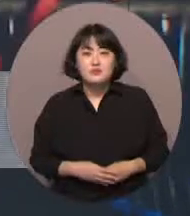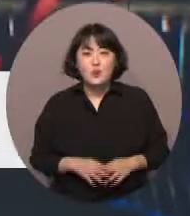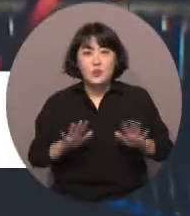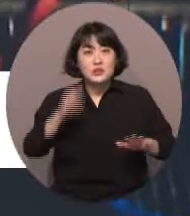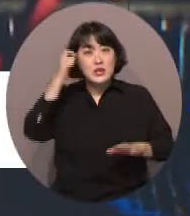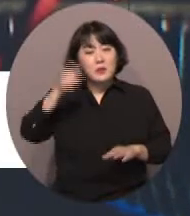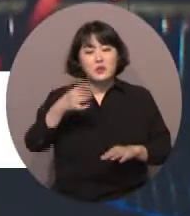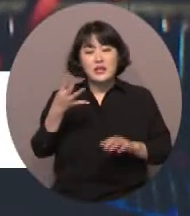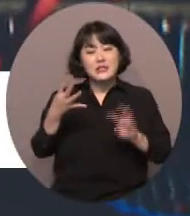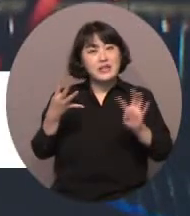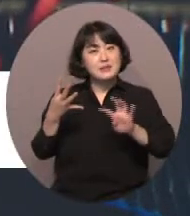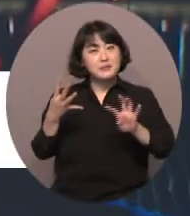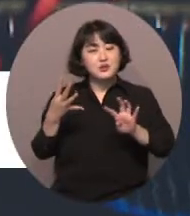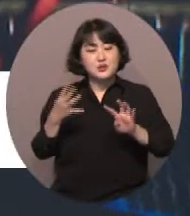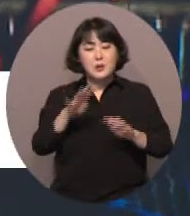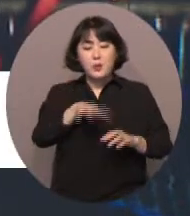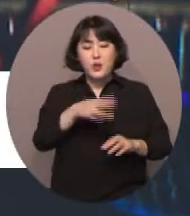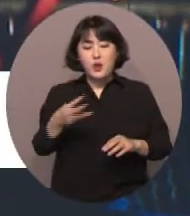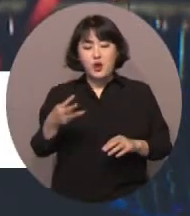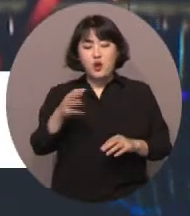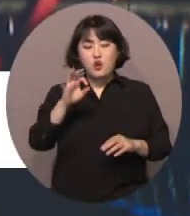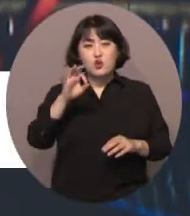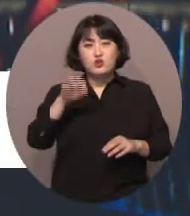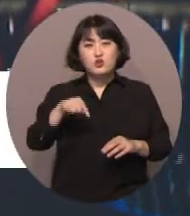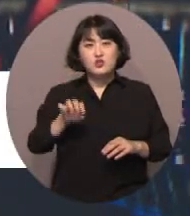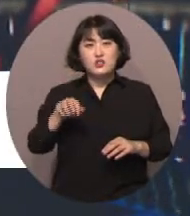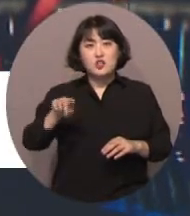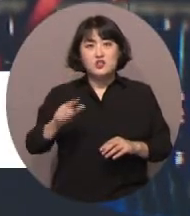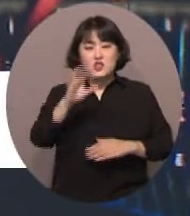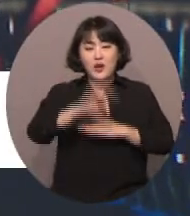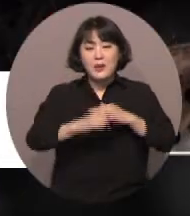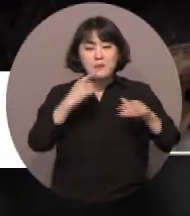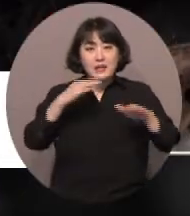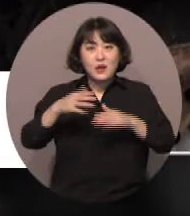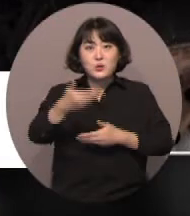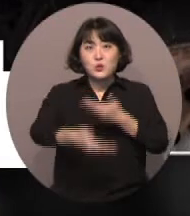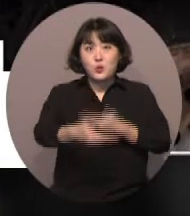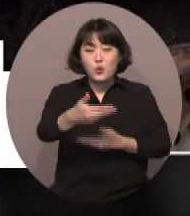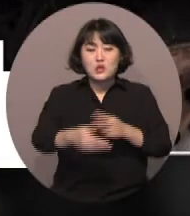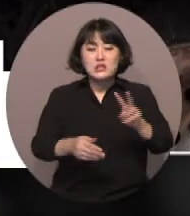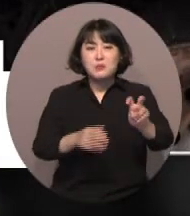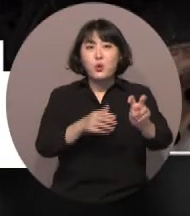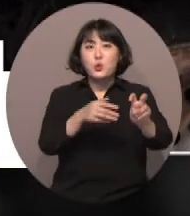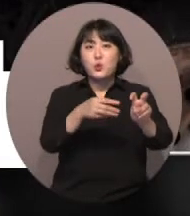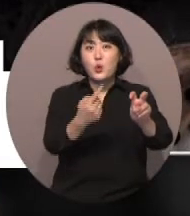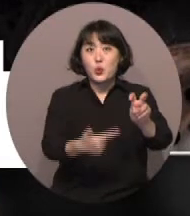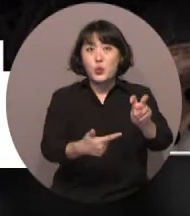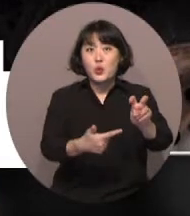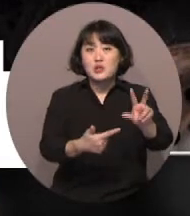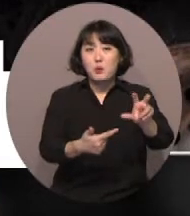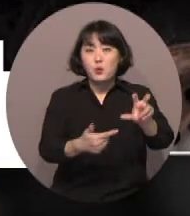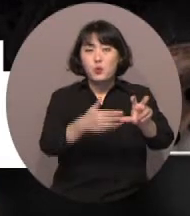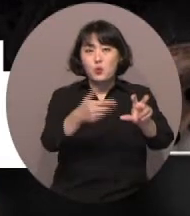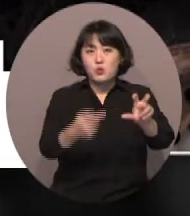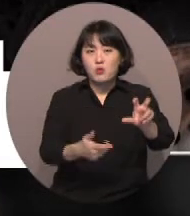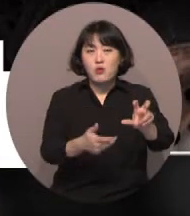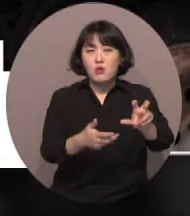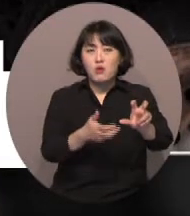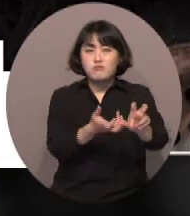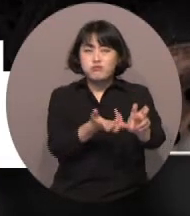오늘 새벽 4시 40분쯤 보령시 웅천읍 서해안 고속도로에서 25톤 화물트럭이 옆으로